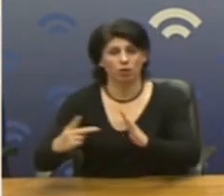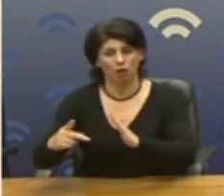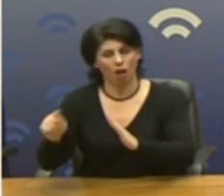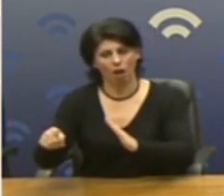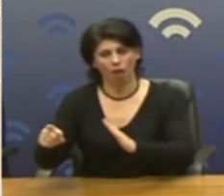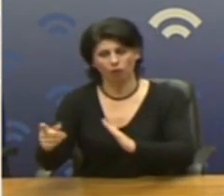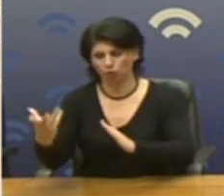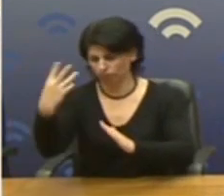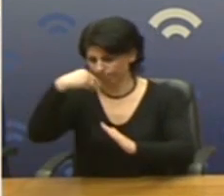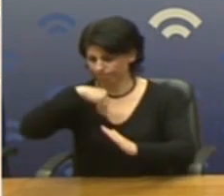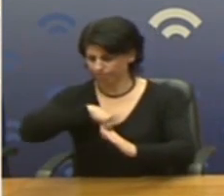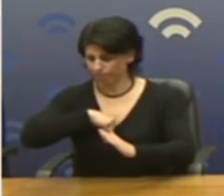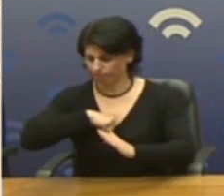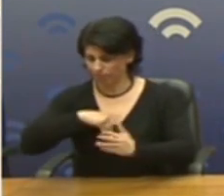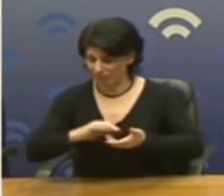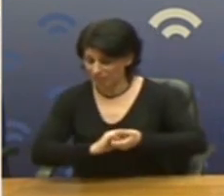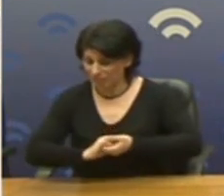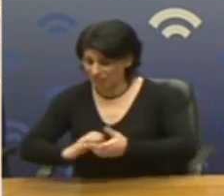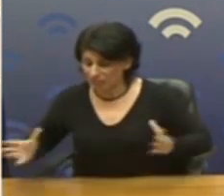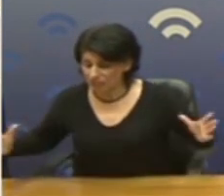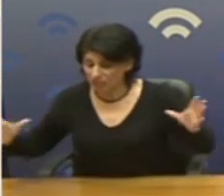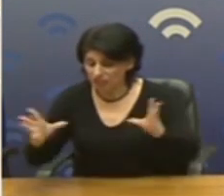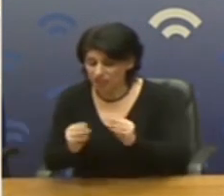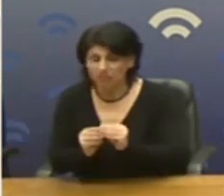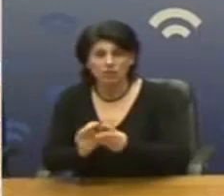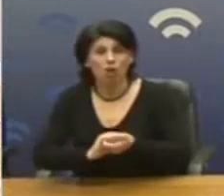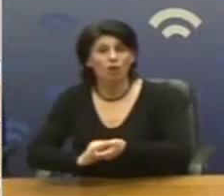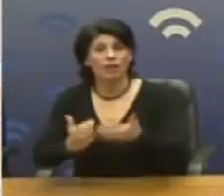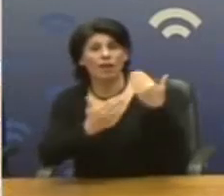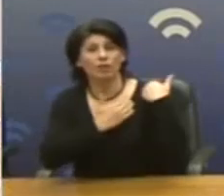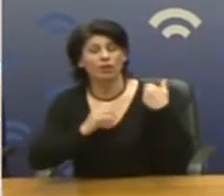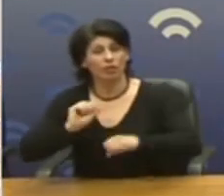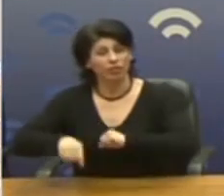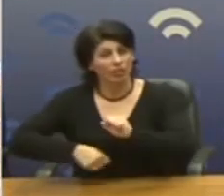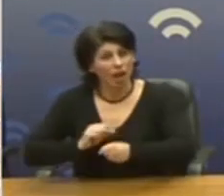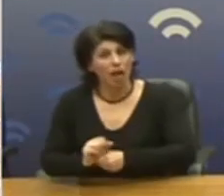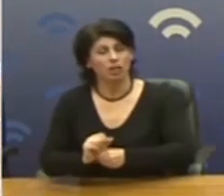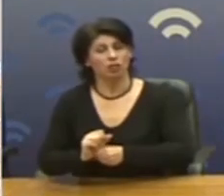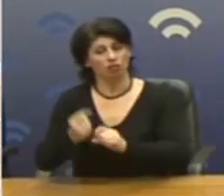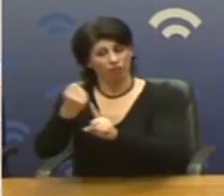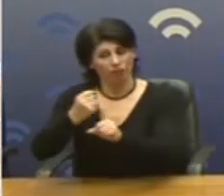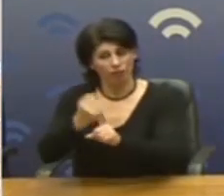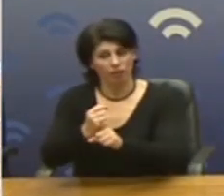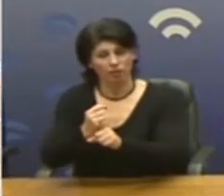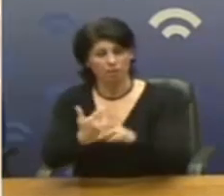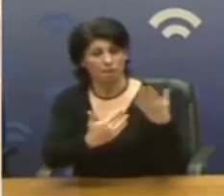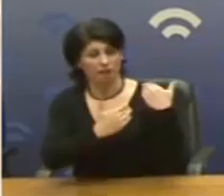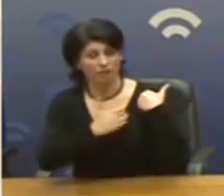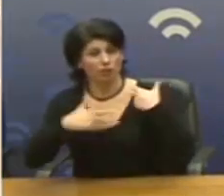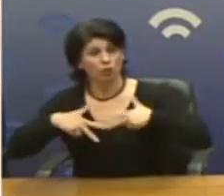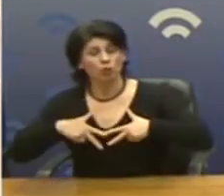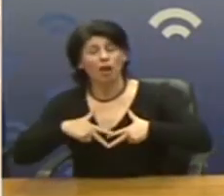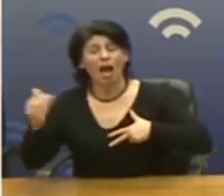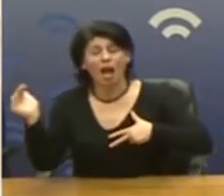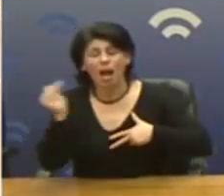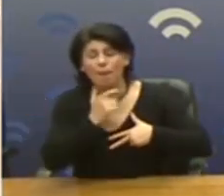συλλογική ευθύνη για δράση, για διεκδίκηση, ώστε με ευθύνη του κράτους να λυθούν τα άμεσα, τα